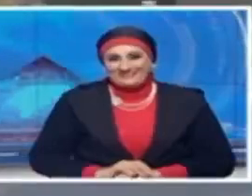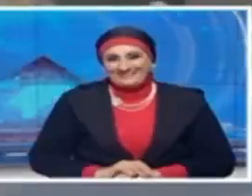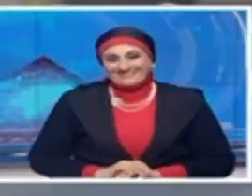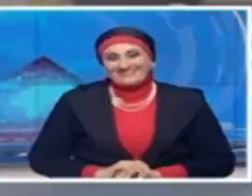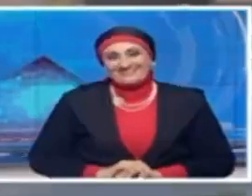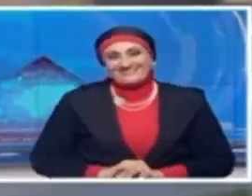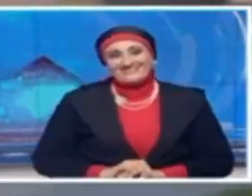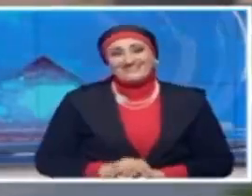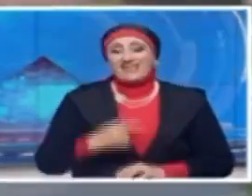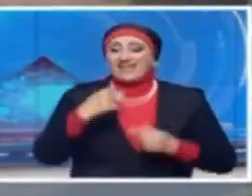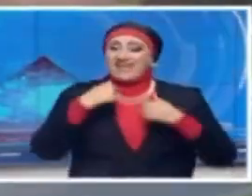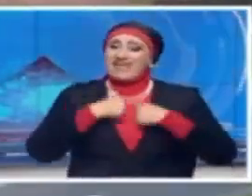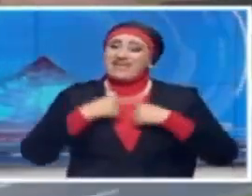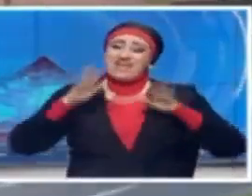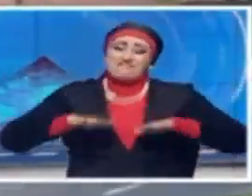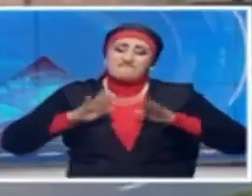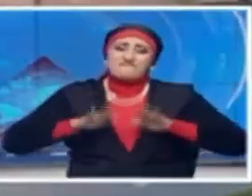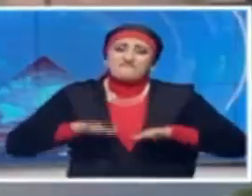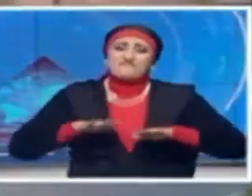أنا